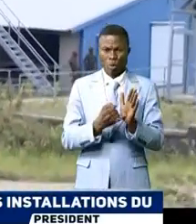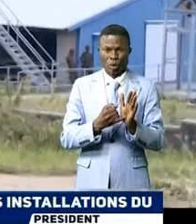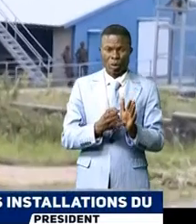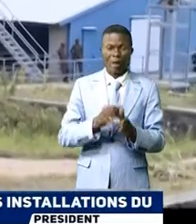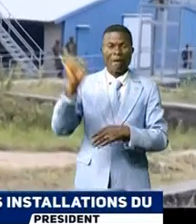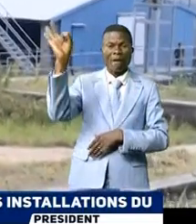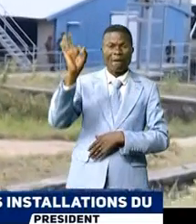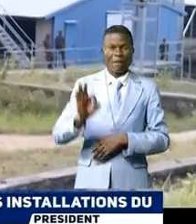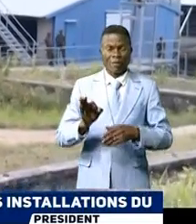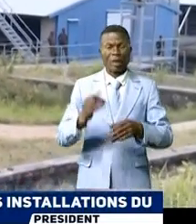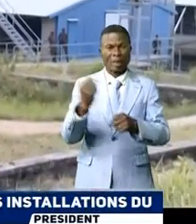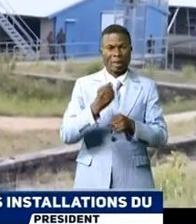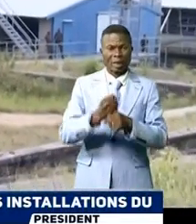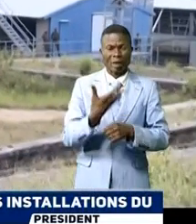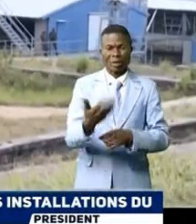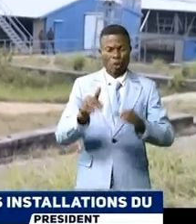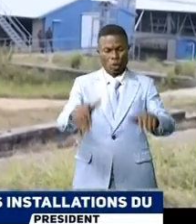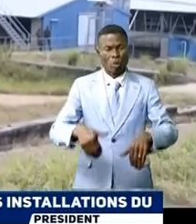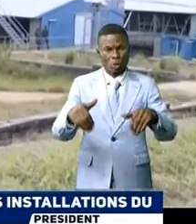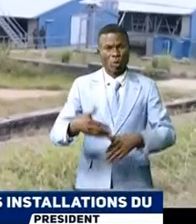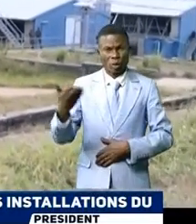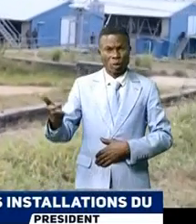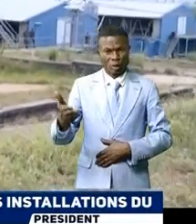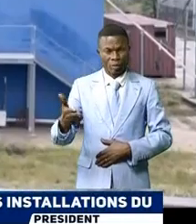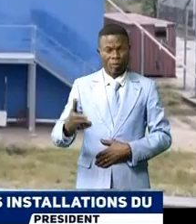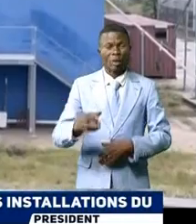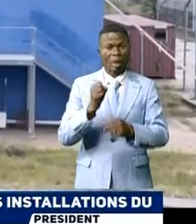ferme présidentielle de production agricole. À sa mise